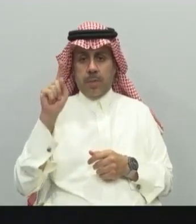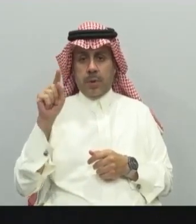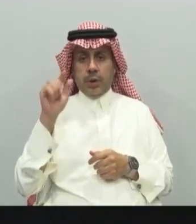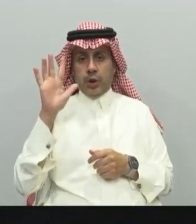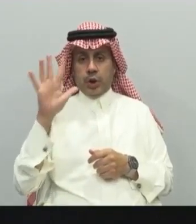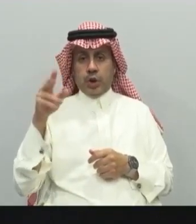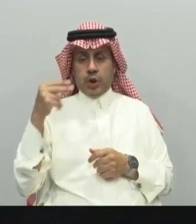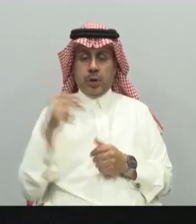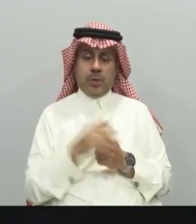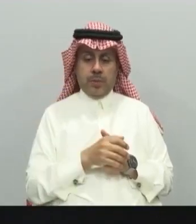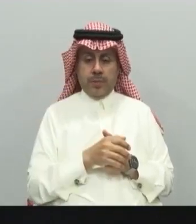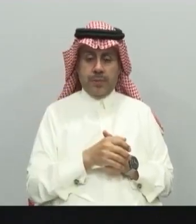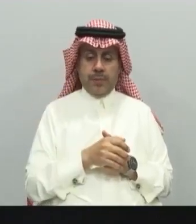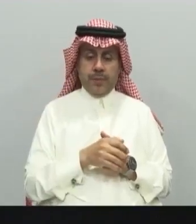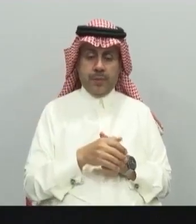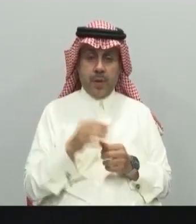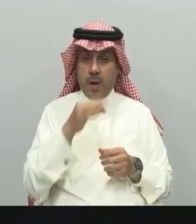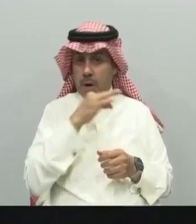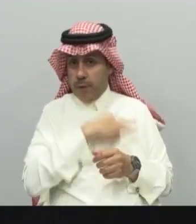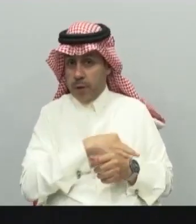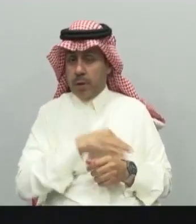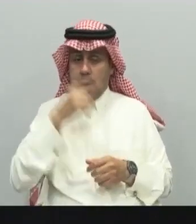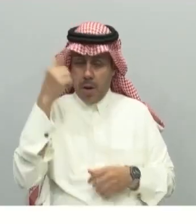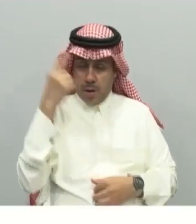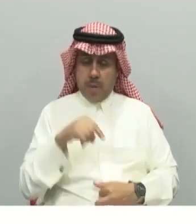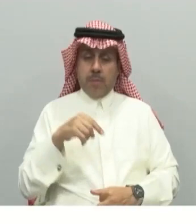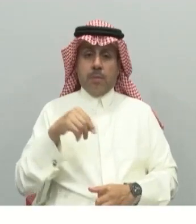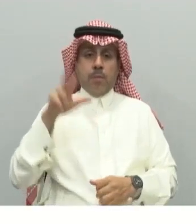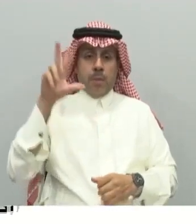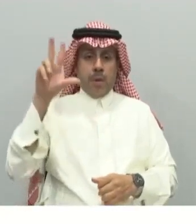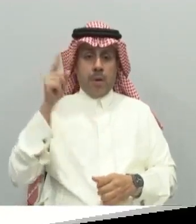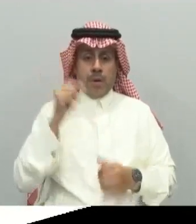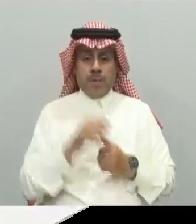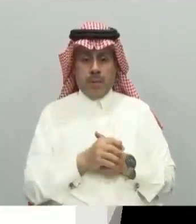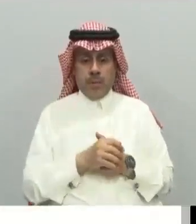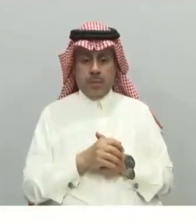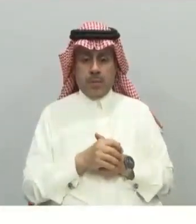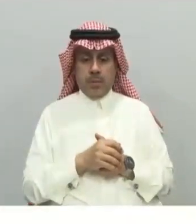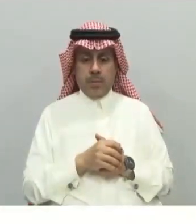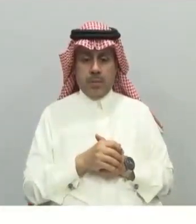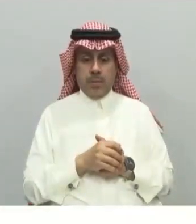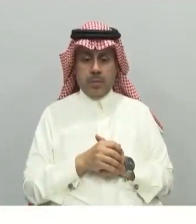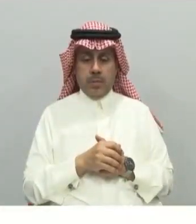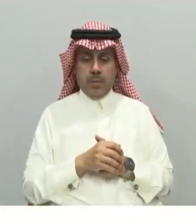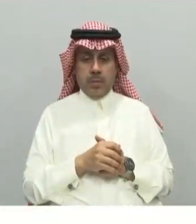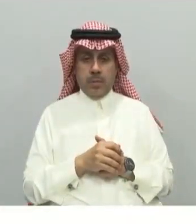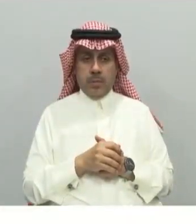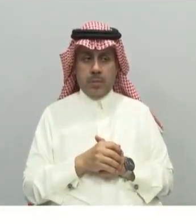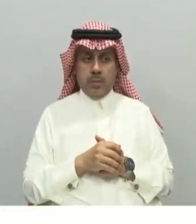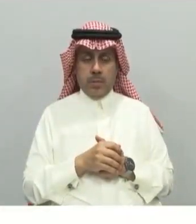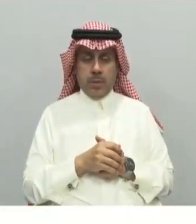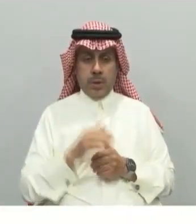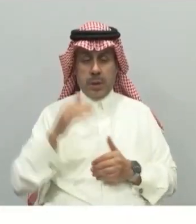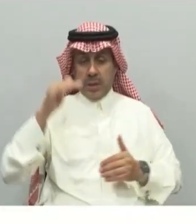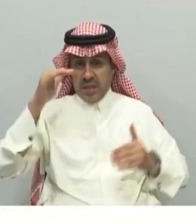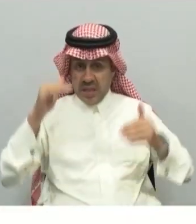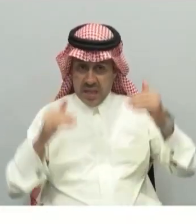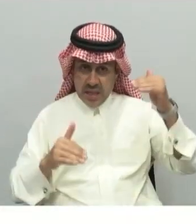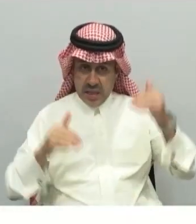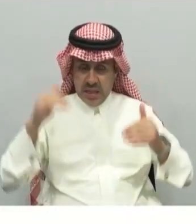بالحكمه من تحريم هذا النوع من انواع الربا ناتي هنا ايها الطلاب والطالبات